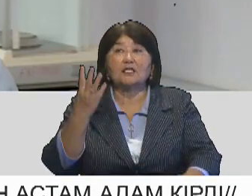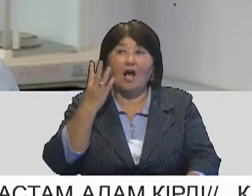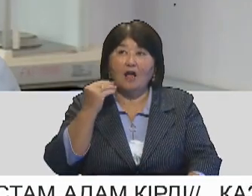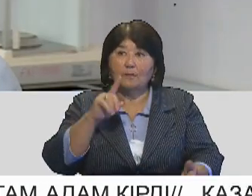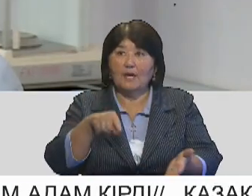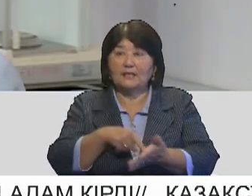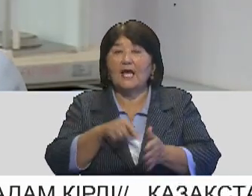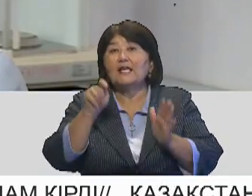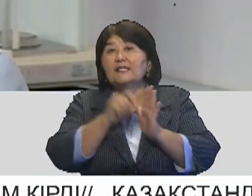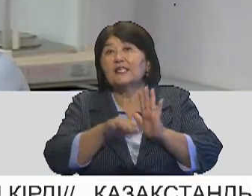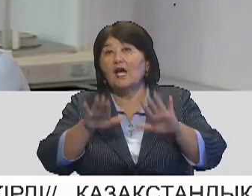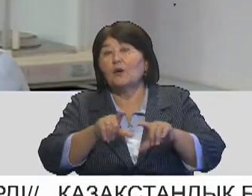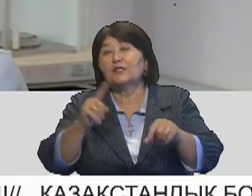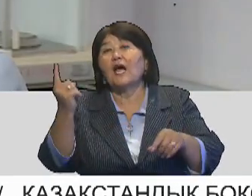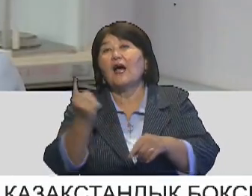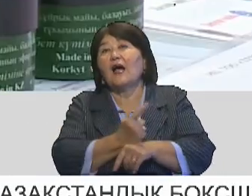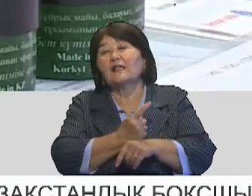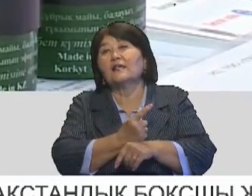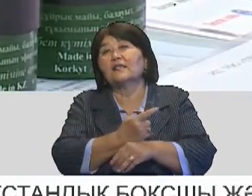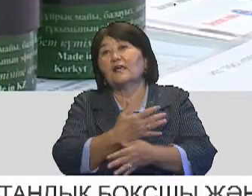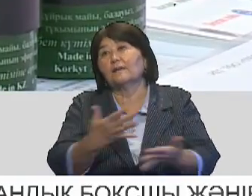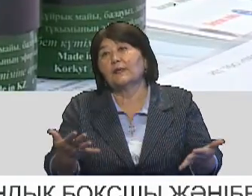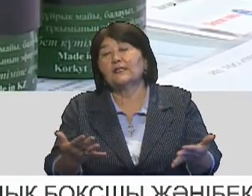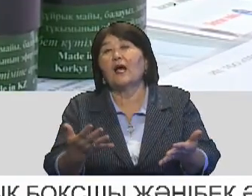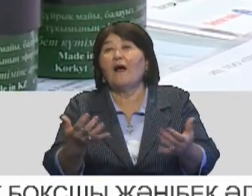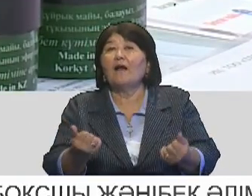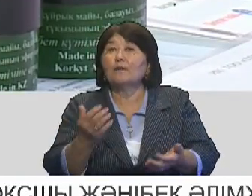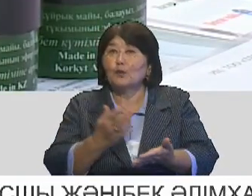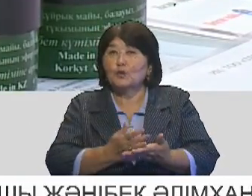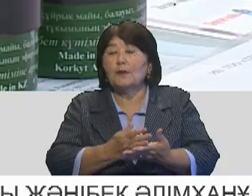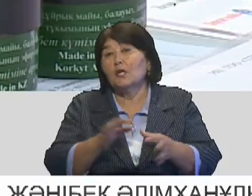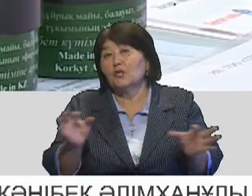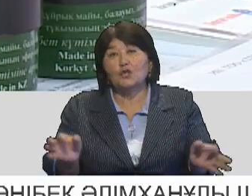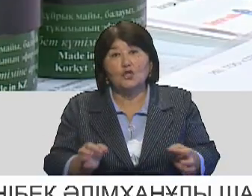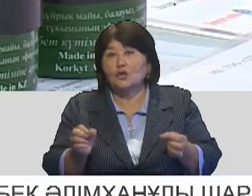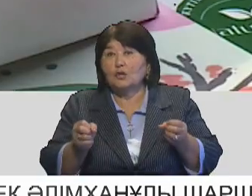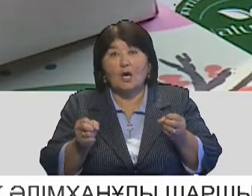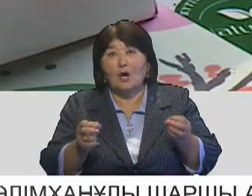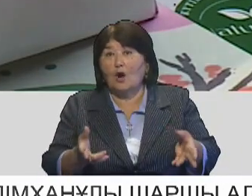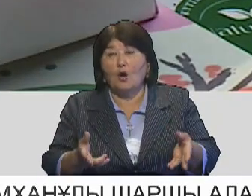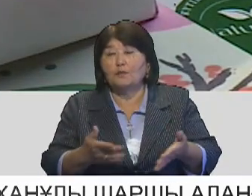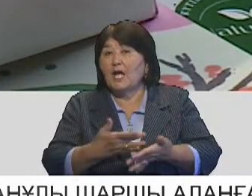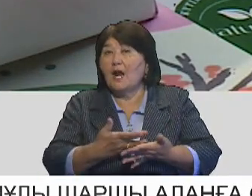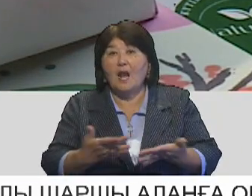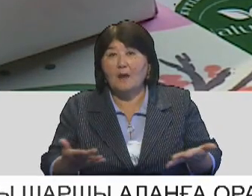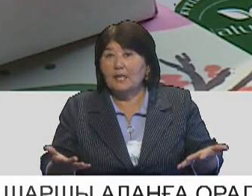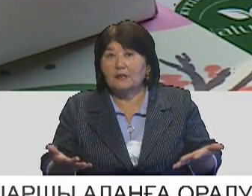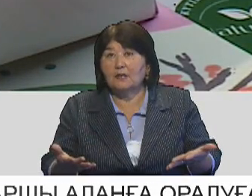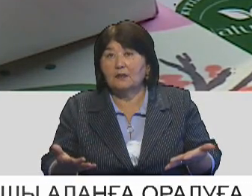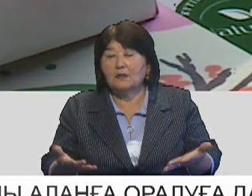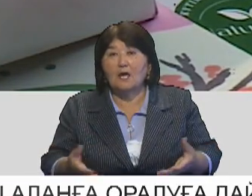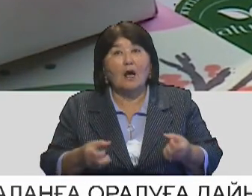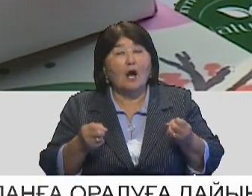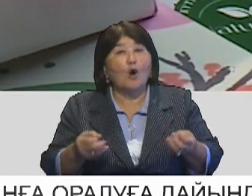қаласындағы сынақ орталығынан алғашқы протоколдарды, хаттамаларды алып отырмыз. Ешқандай қауіпті элементтер,